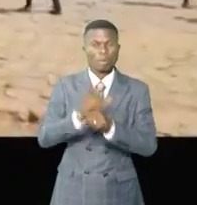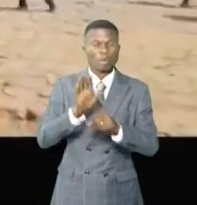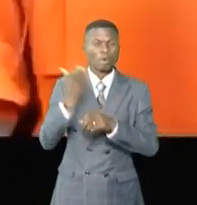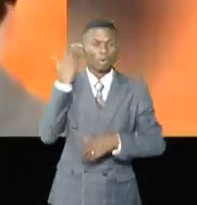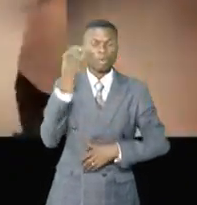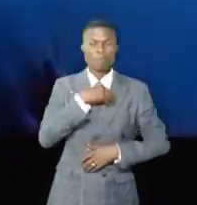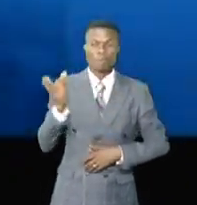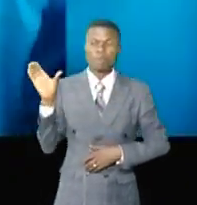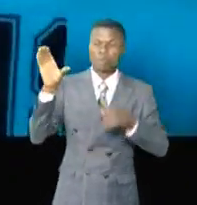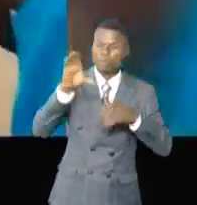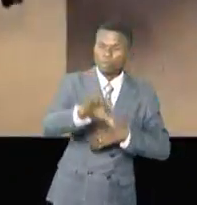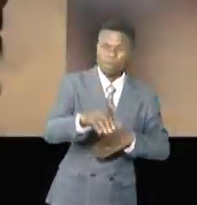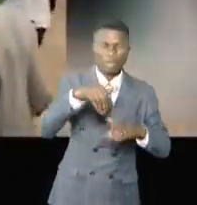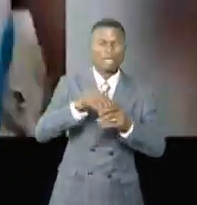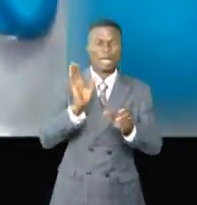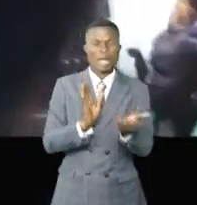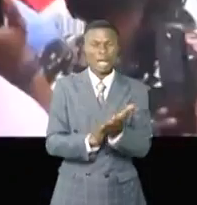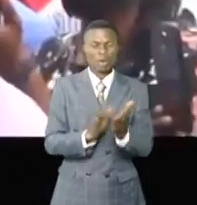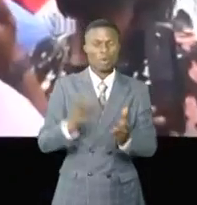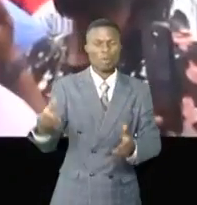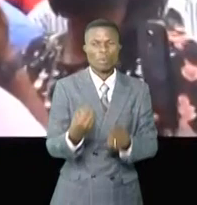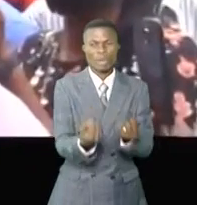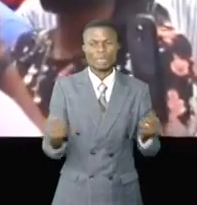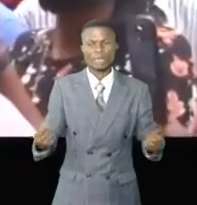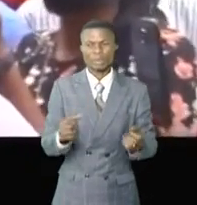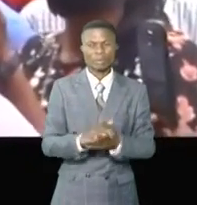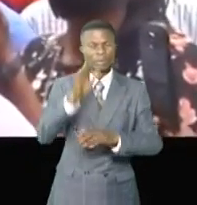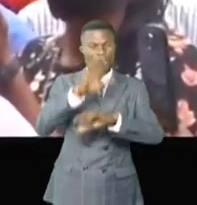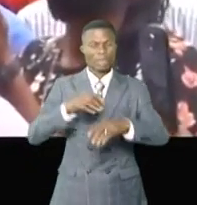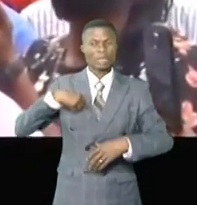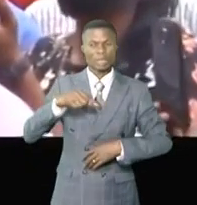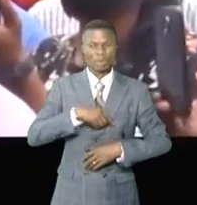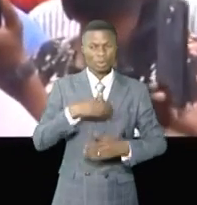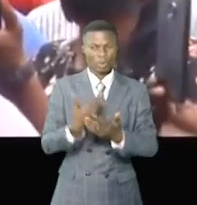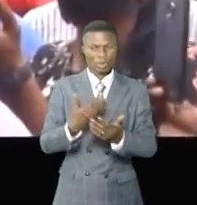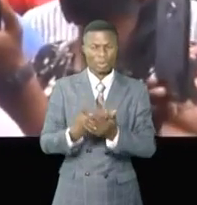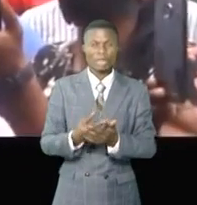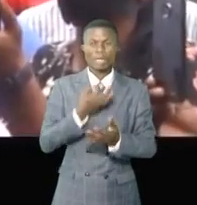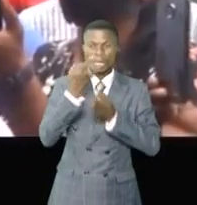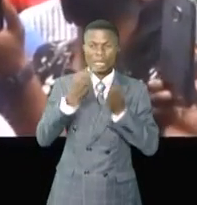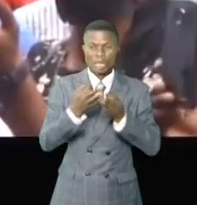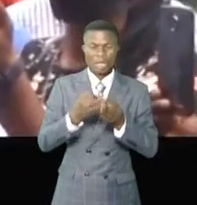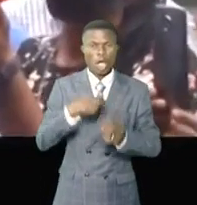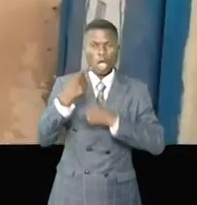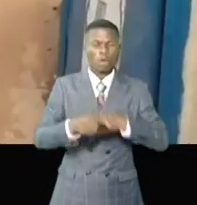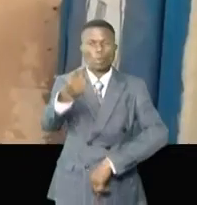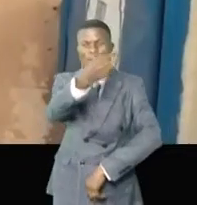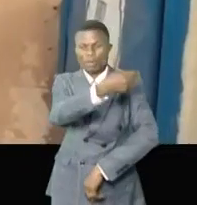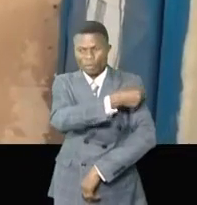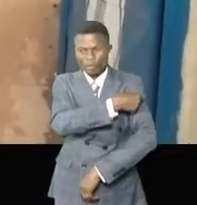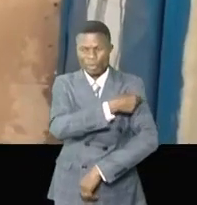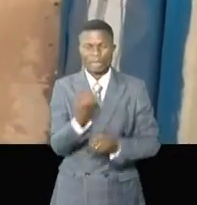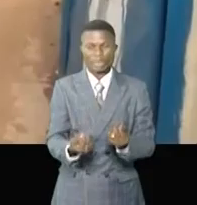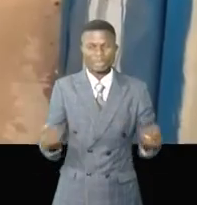parents se sont précipités pour récupérer leurs enfants. Quand on nous a appelés à la cité, c'est pour nous dire qu'on est en train de vacciner